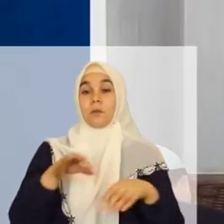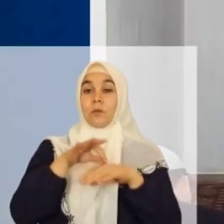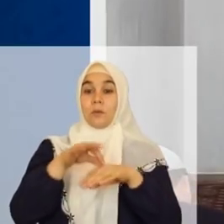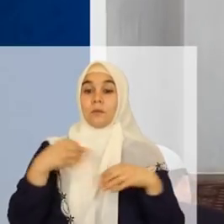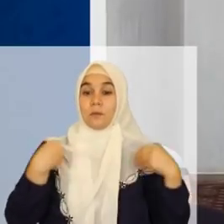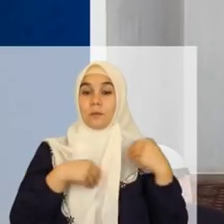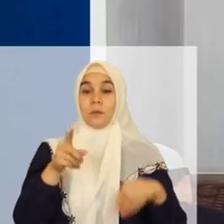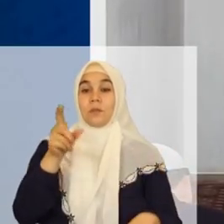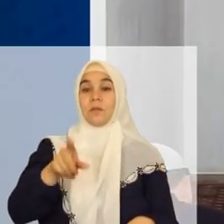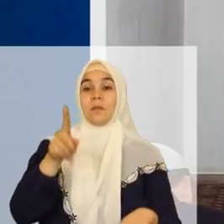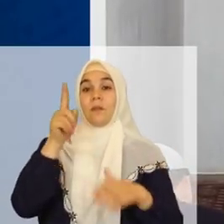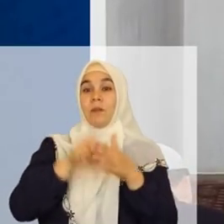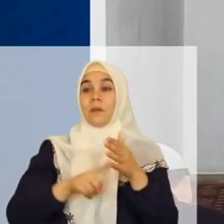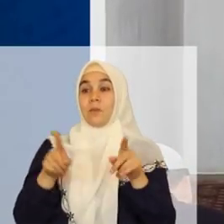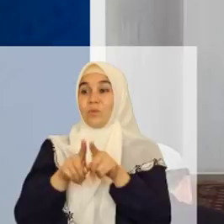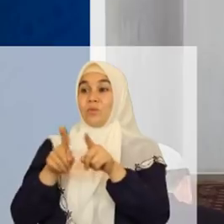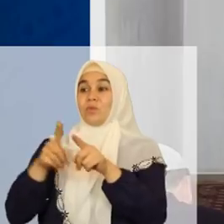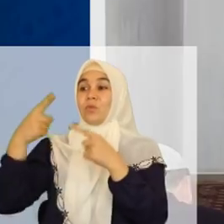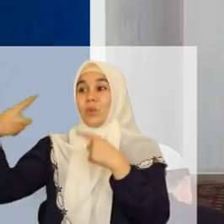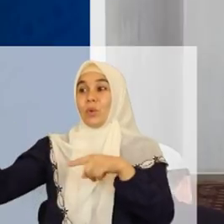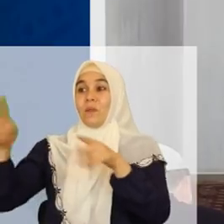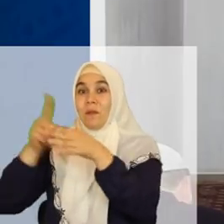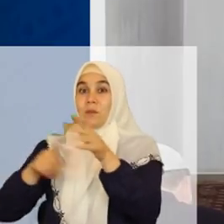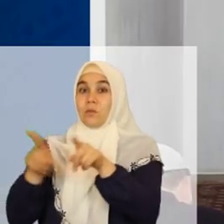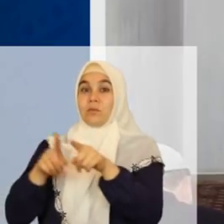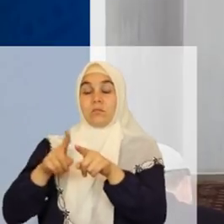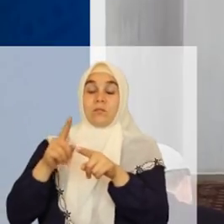yurganda bu palonchi dinda ekan deydigan darajada bo'lsa harom.